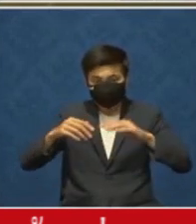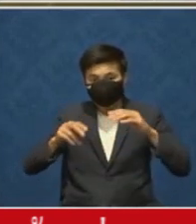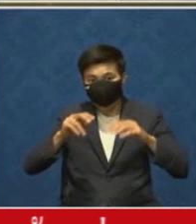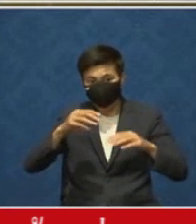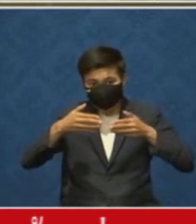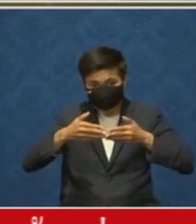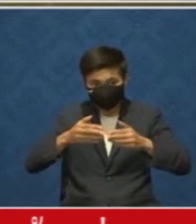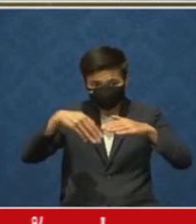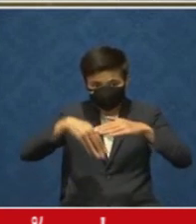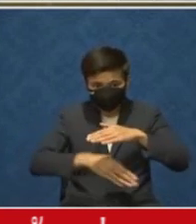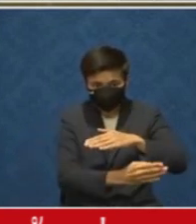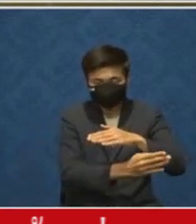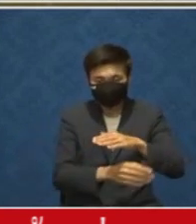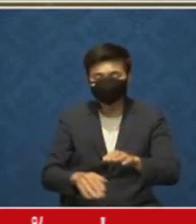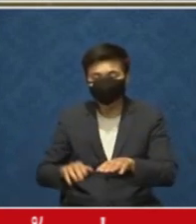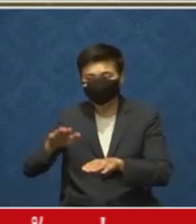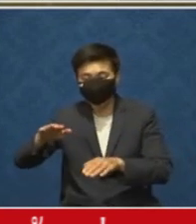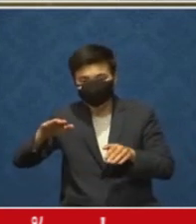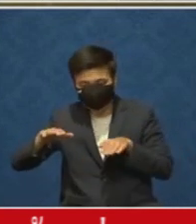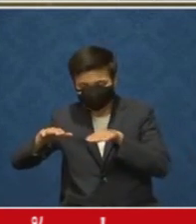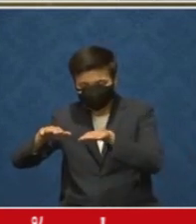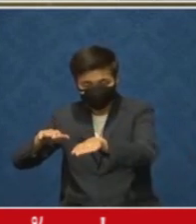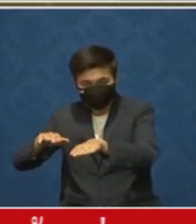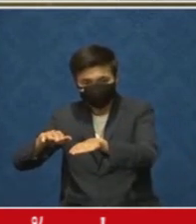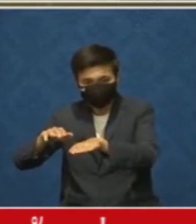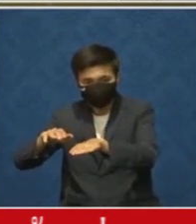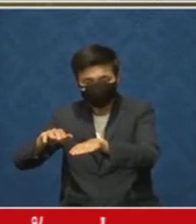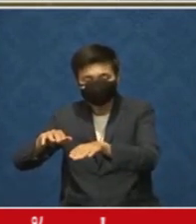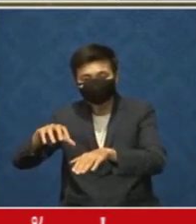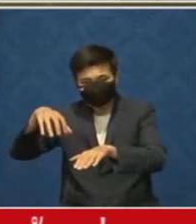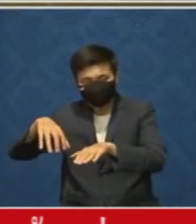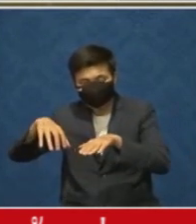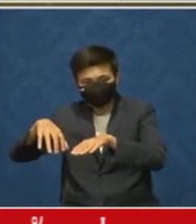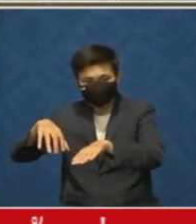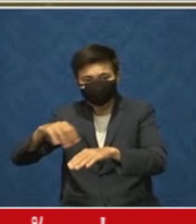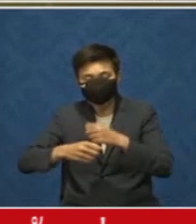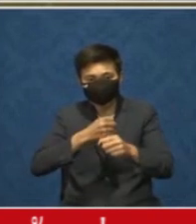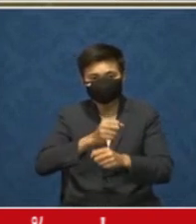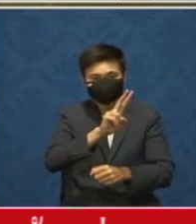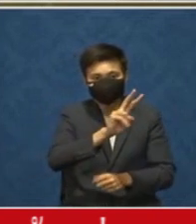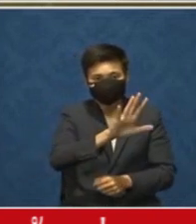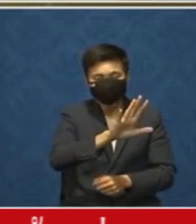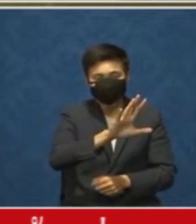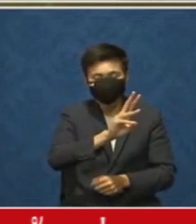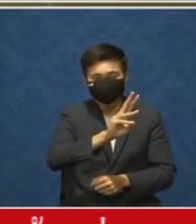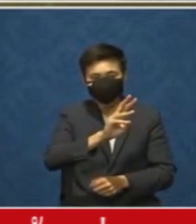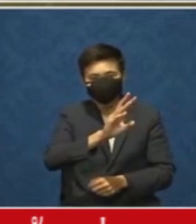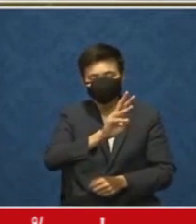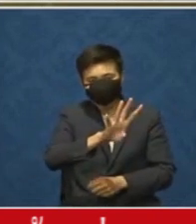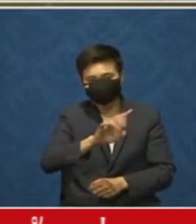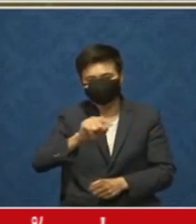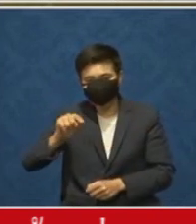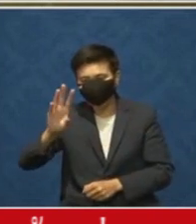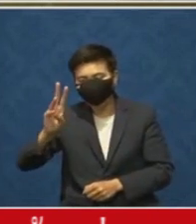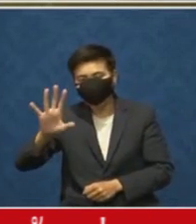านทัพเรือสัตหีบระยะที่2ปี2564ถึง2566งบประมาณอีก950ล้านบ